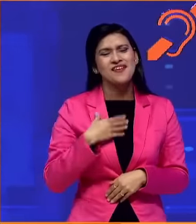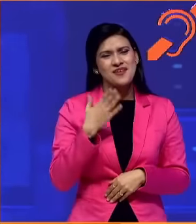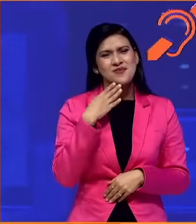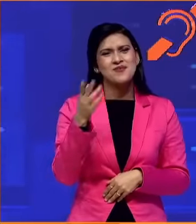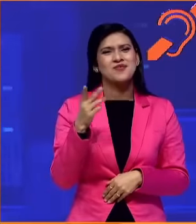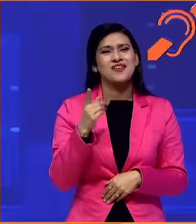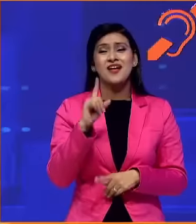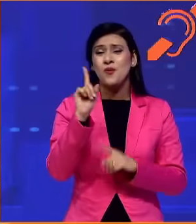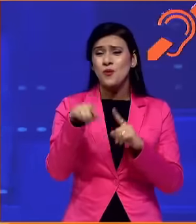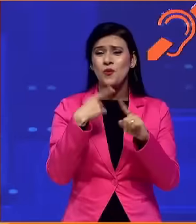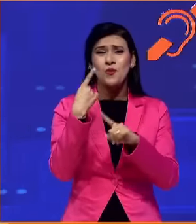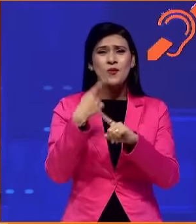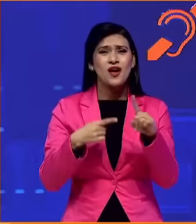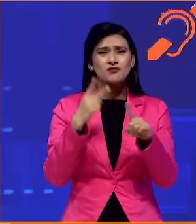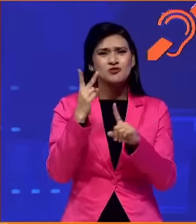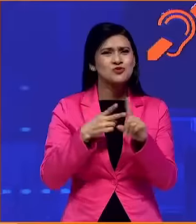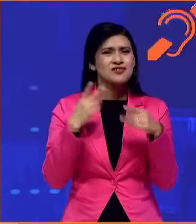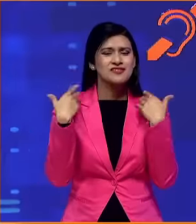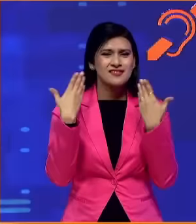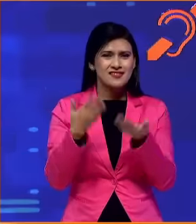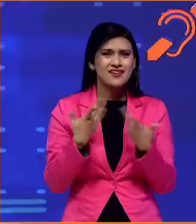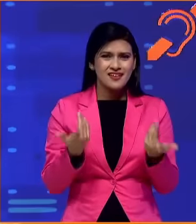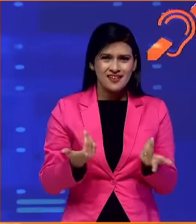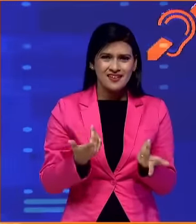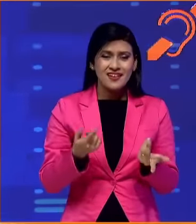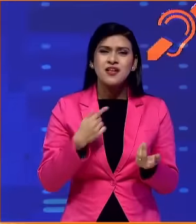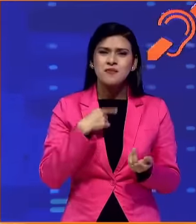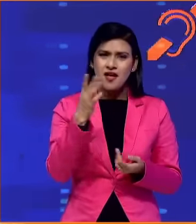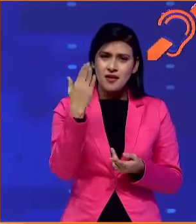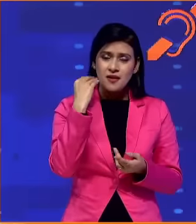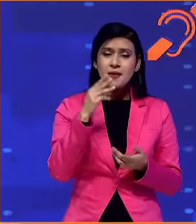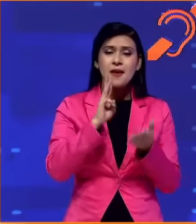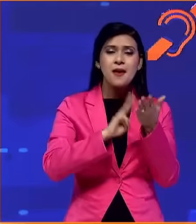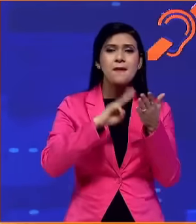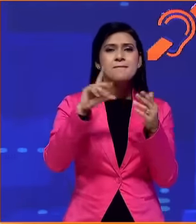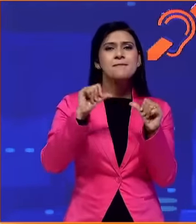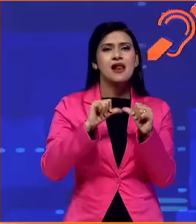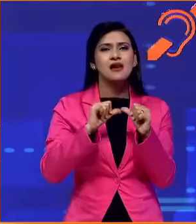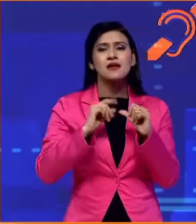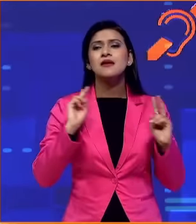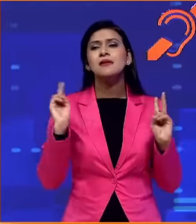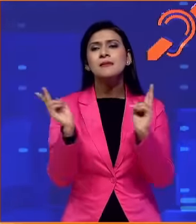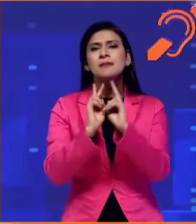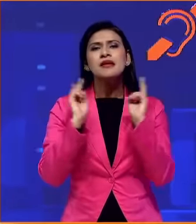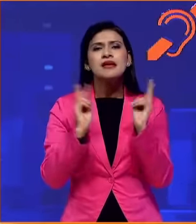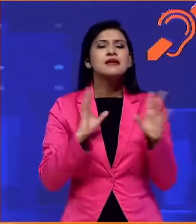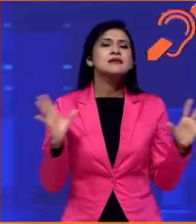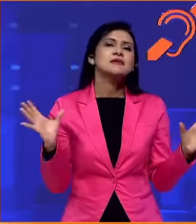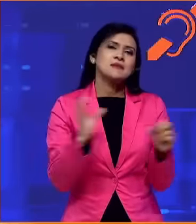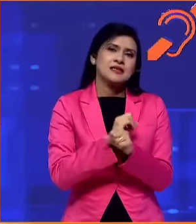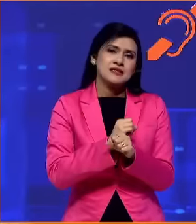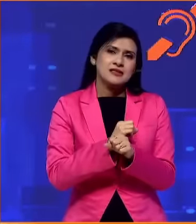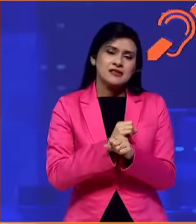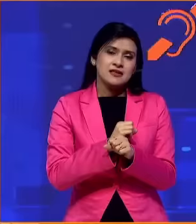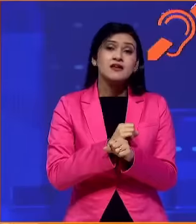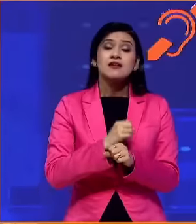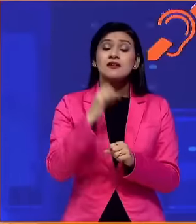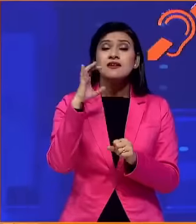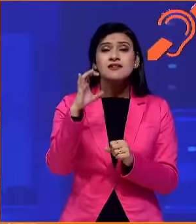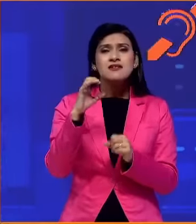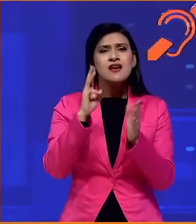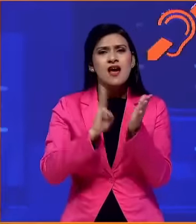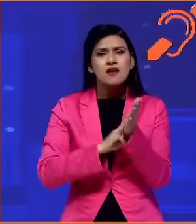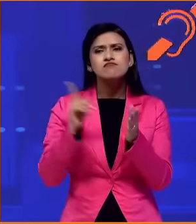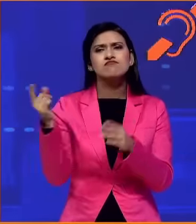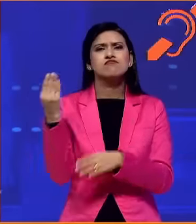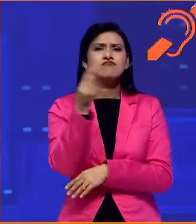एकपंक्तिमेंबतादियाथा। विधायकोंकीवहबैठकनहींहोपाई।यह बहुतगलतथा।यहदुर्भाग्यपूर्णथा। मुख्यमंत्रीनेइसकेलिएमाफीमांगी। मामलाबंद